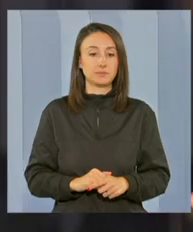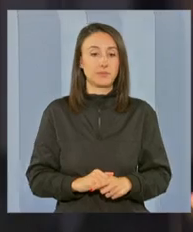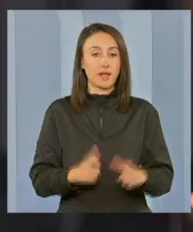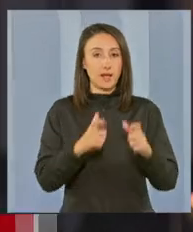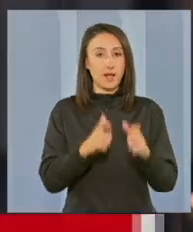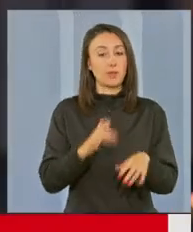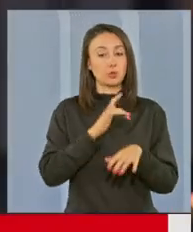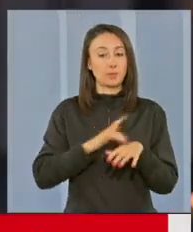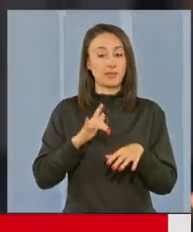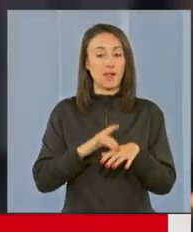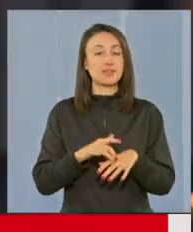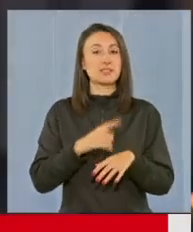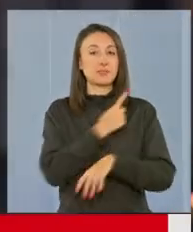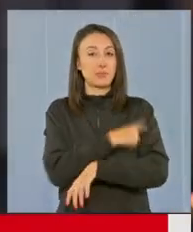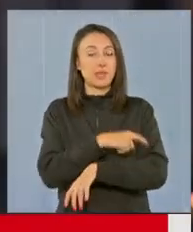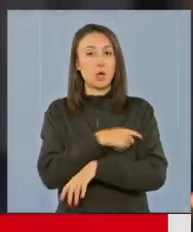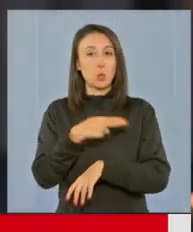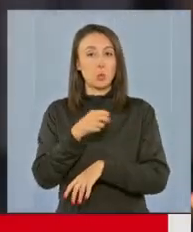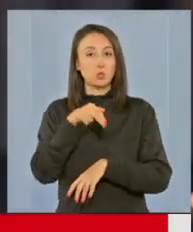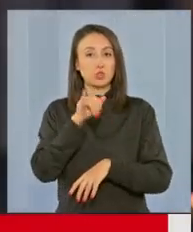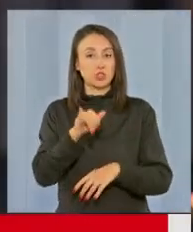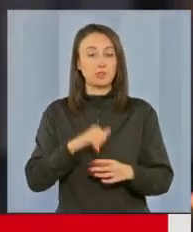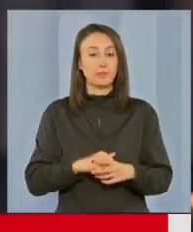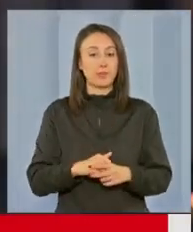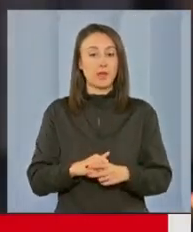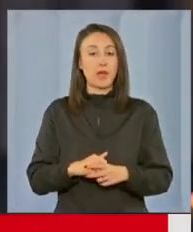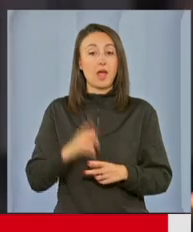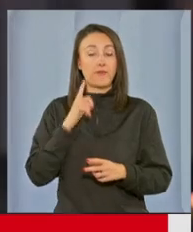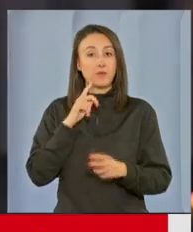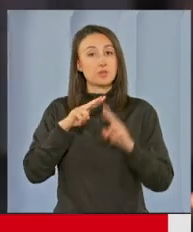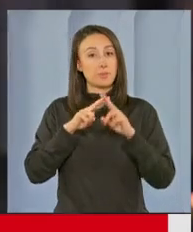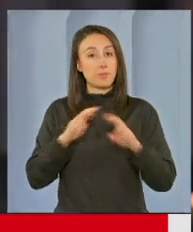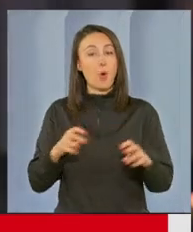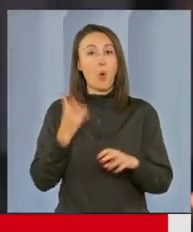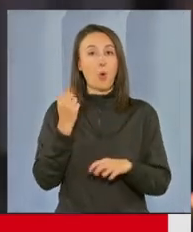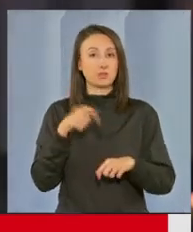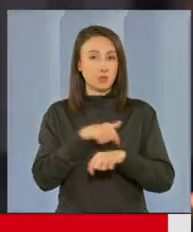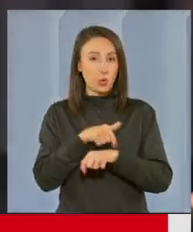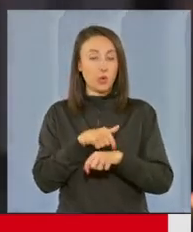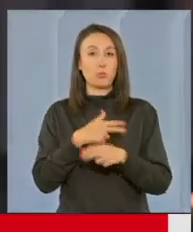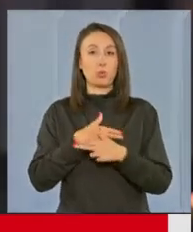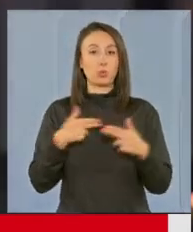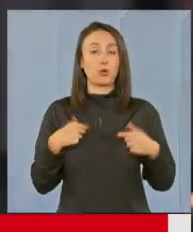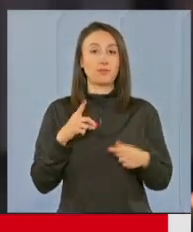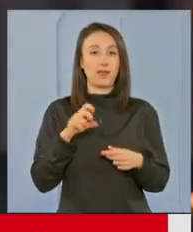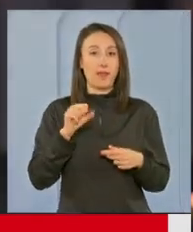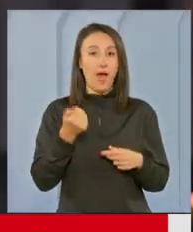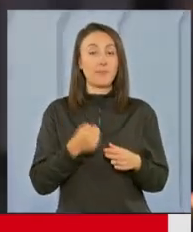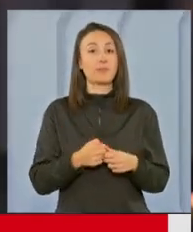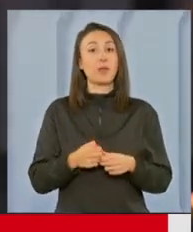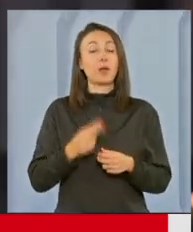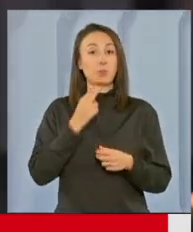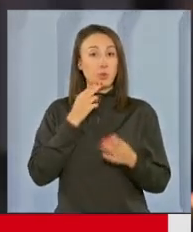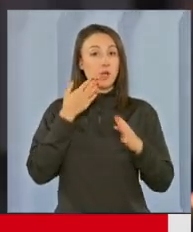Cabinetul medical din spitalul din Huș al fostului ministru al sănătății Nelu Tătaru a fost percheziționat aproape 8 ore de procurorii DNA. Anchetatorii